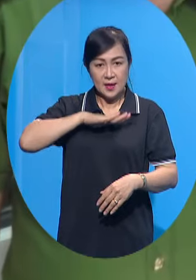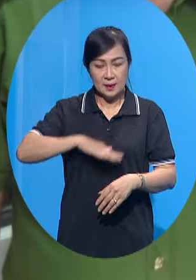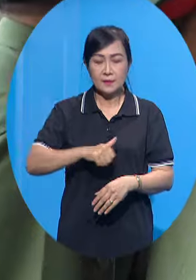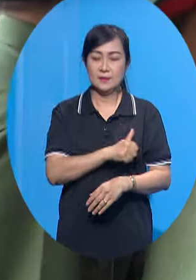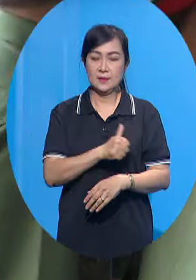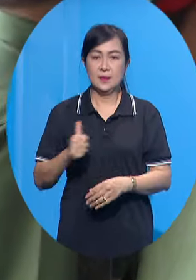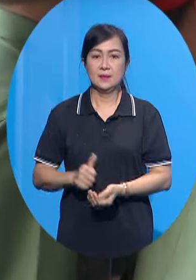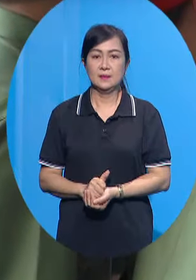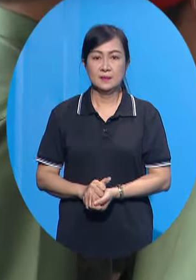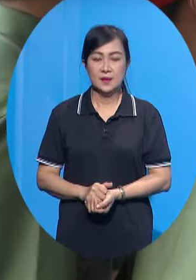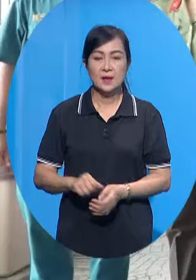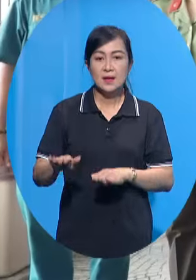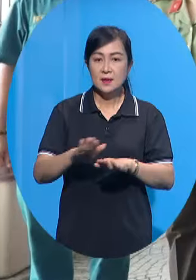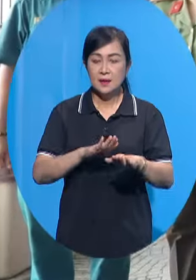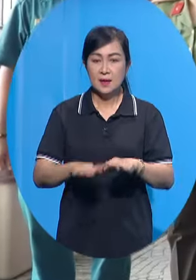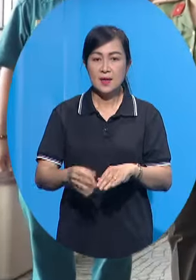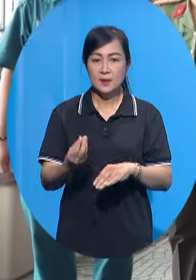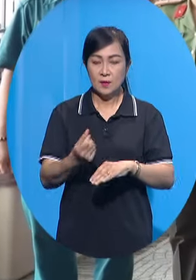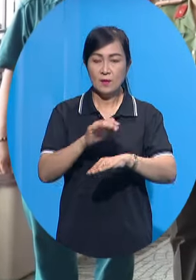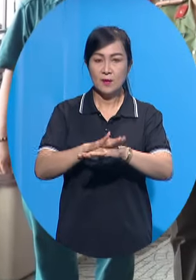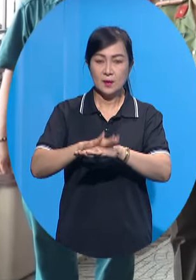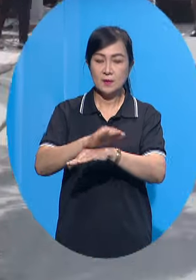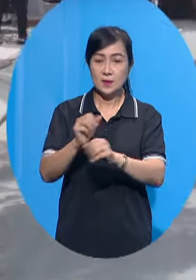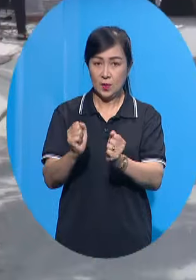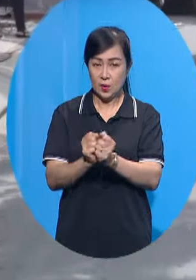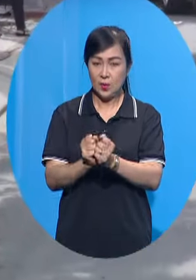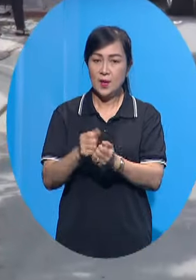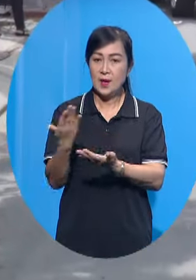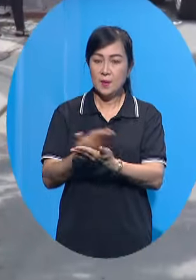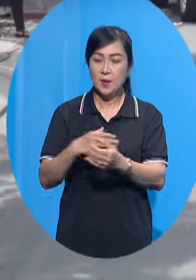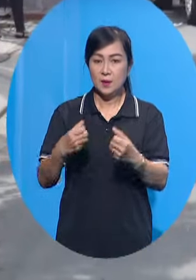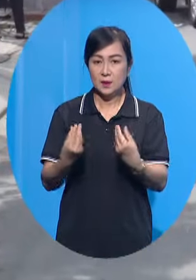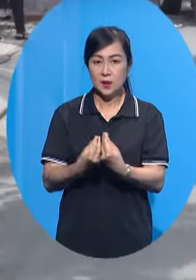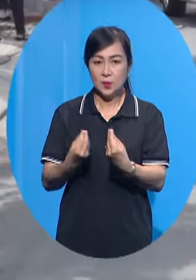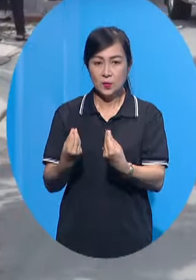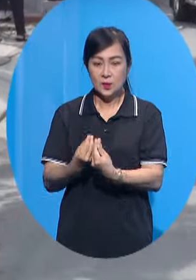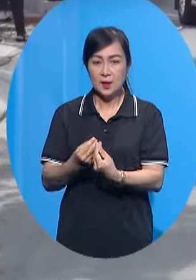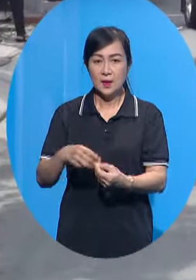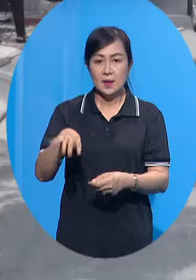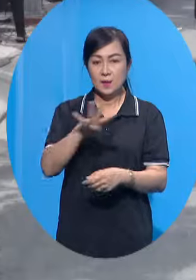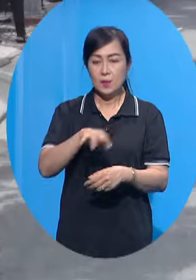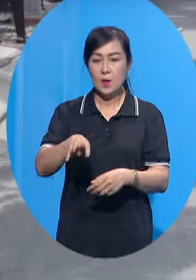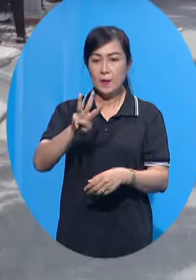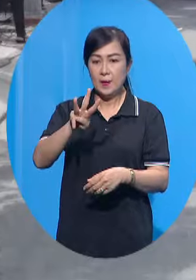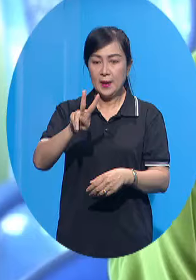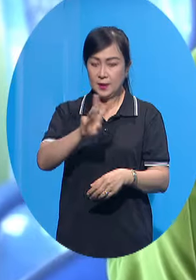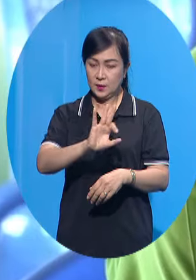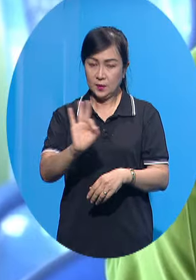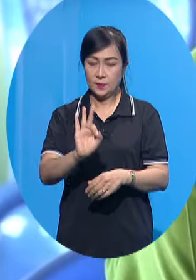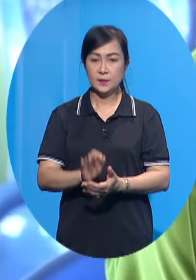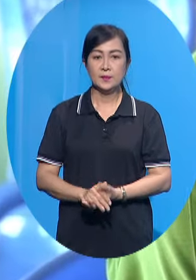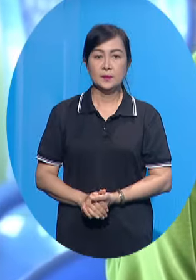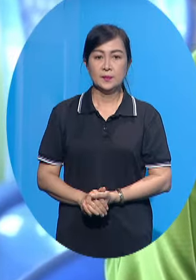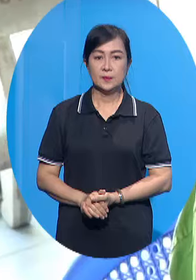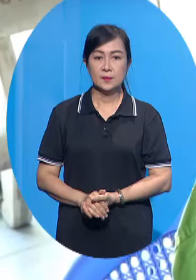bà con. Mô hình được thực hiện bằng nguồn vốn vận động và xã hội hóa với tổng kinh phí đầu tư và lắp đặt là 432 triệu đồng.